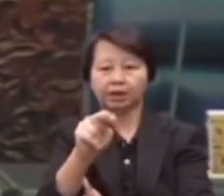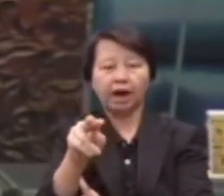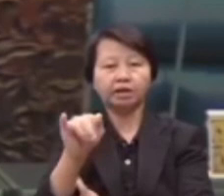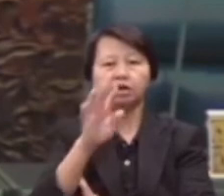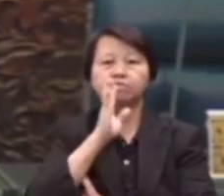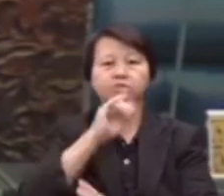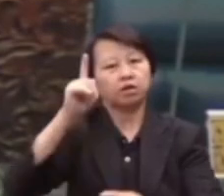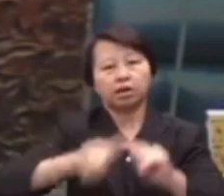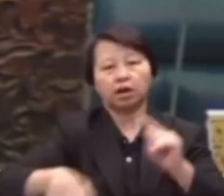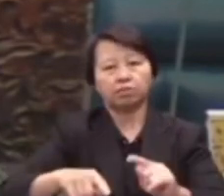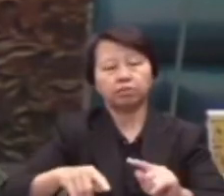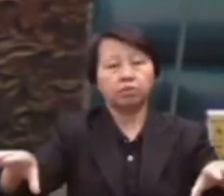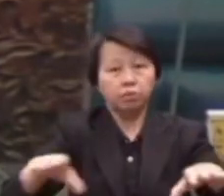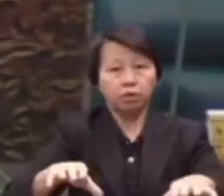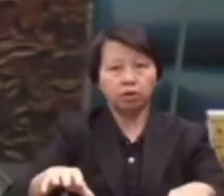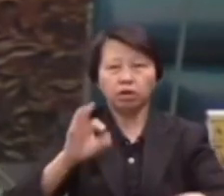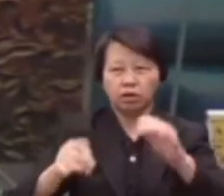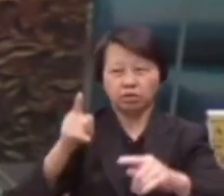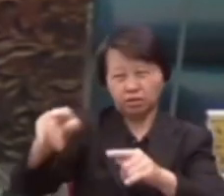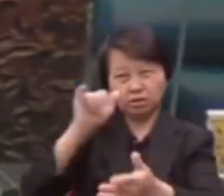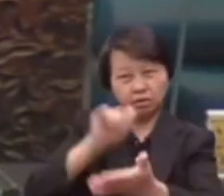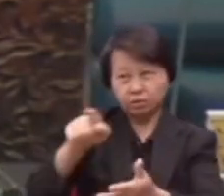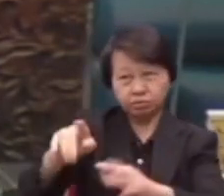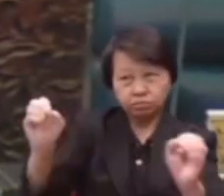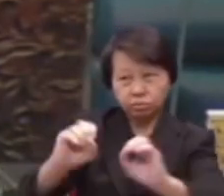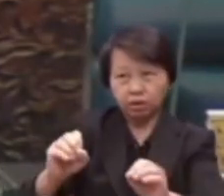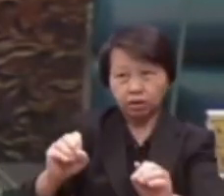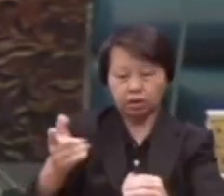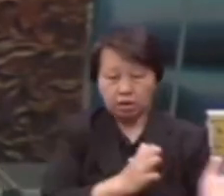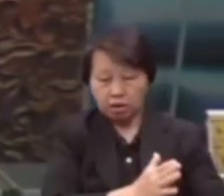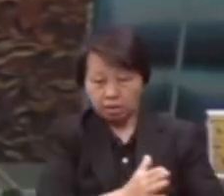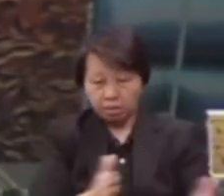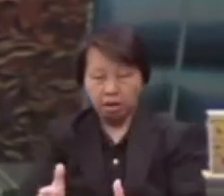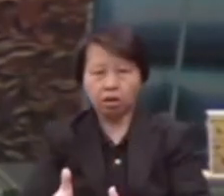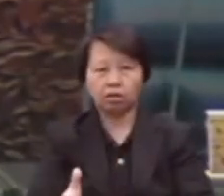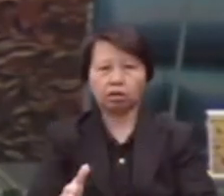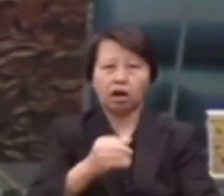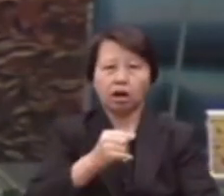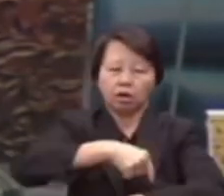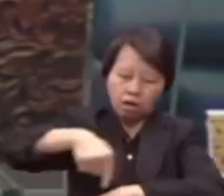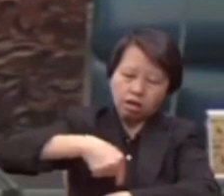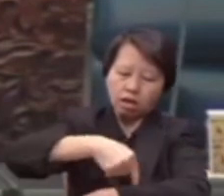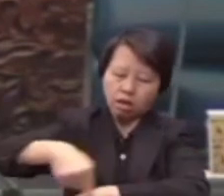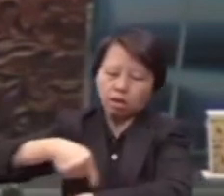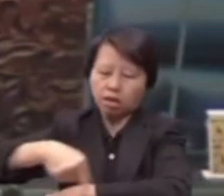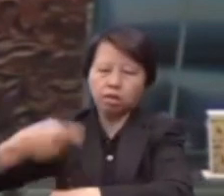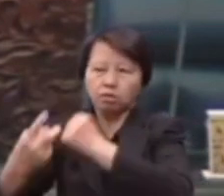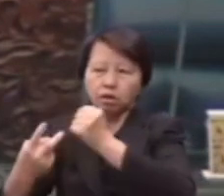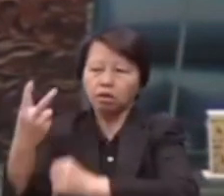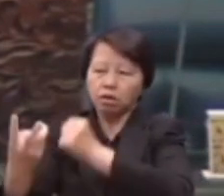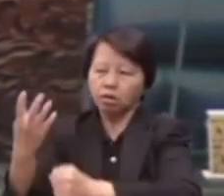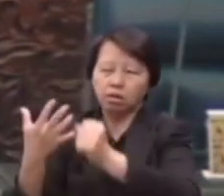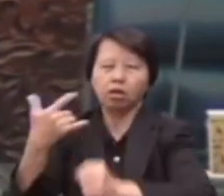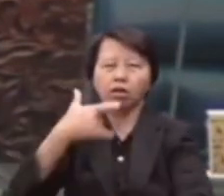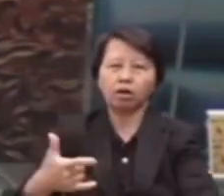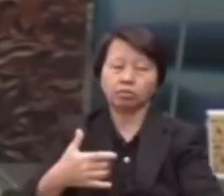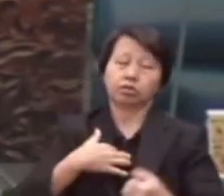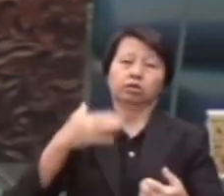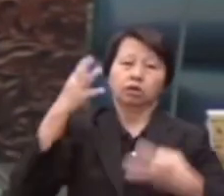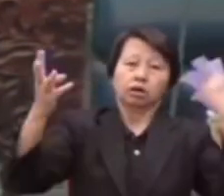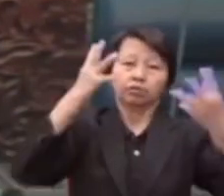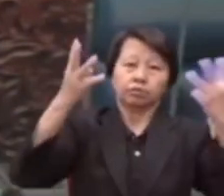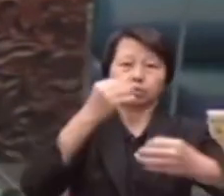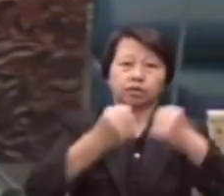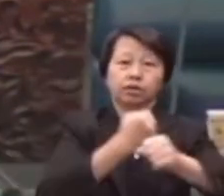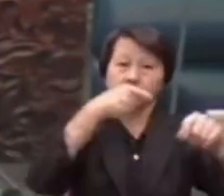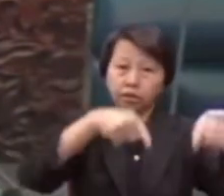itu saja tak ada, sedangkan strategi yang Mak sebut tadi akan mengambil masa lama yang tua. Jadi saya bimbang tahu, tahun ini